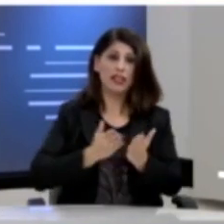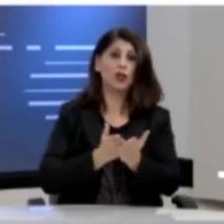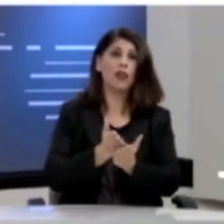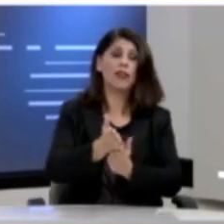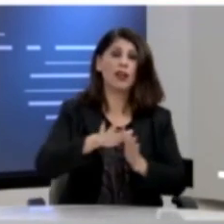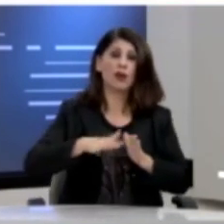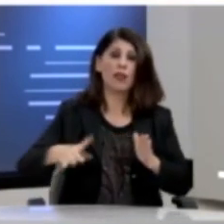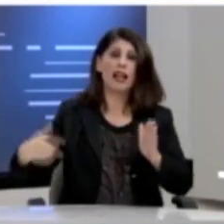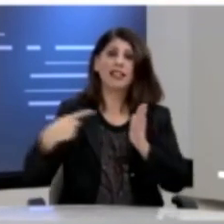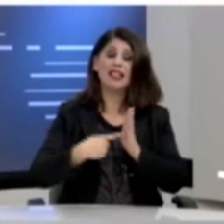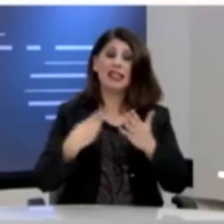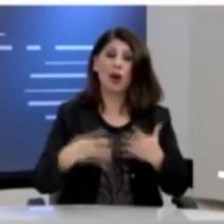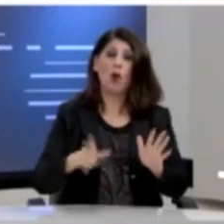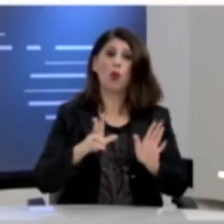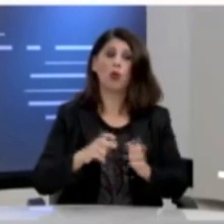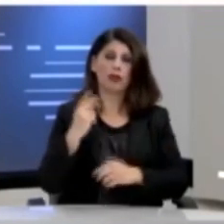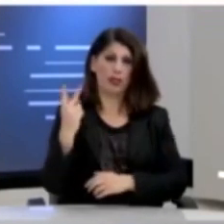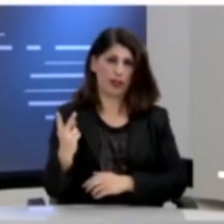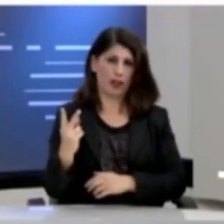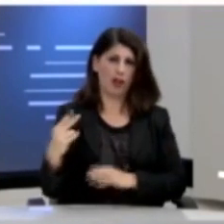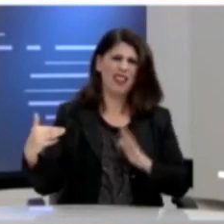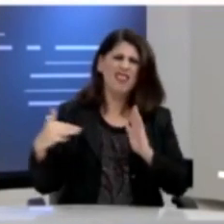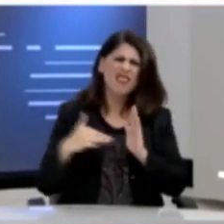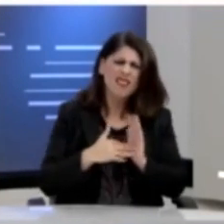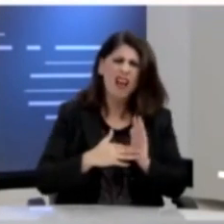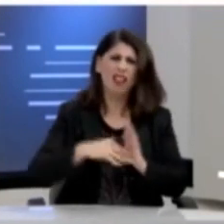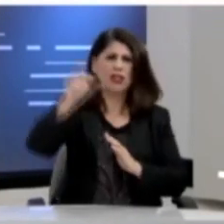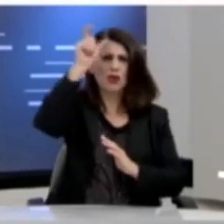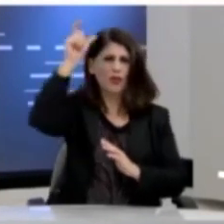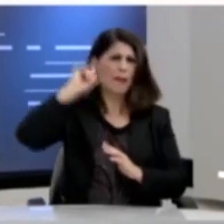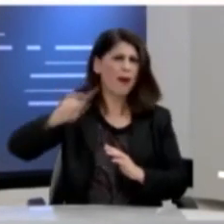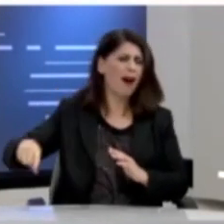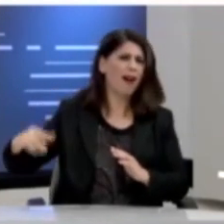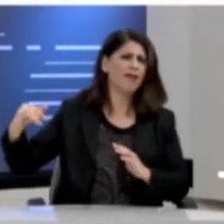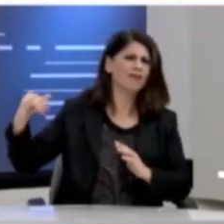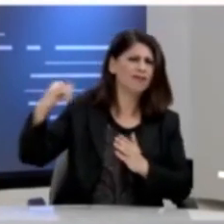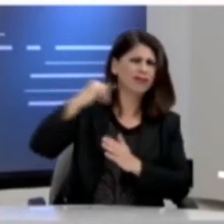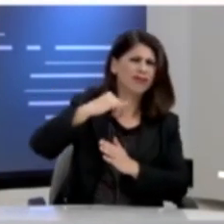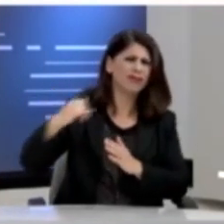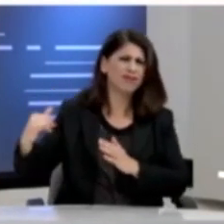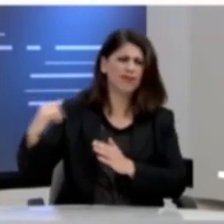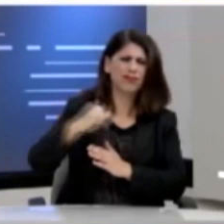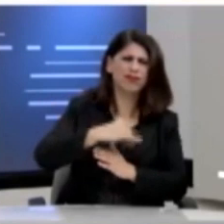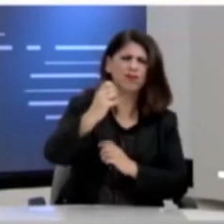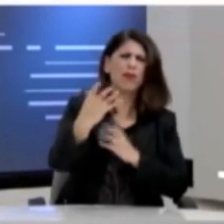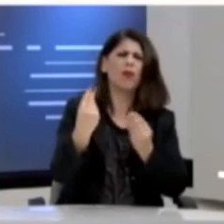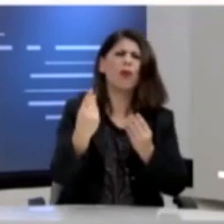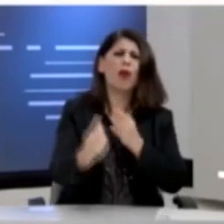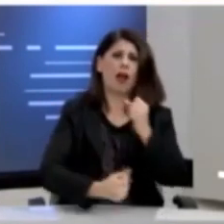Θάλασσας του 1982. Χιλιάδες τουρκικές παραβιάσεις σημειώνονται για πολλά χρόνια μέχρι